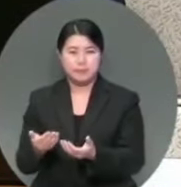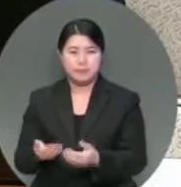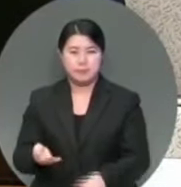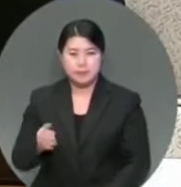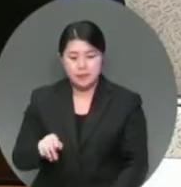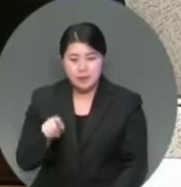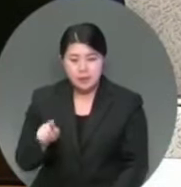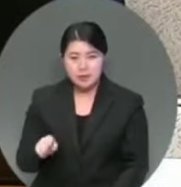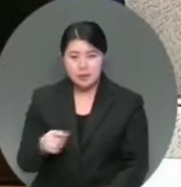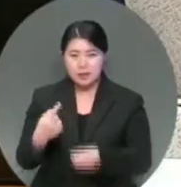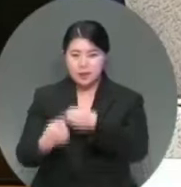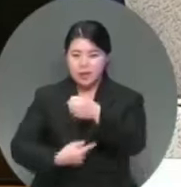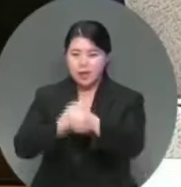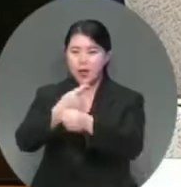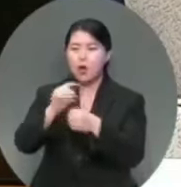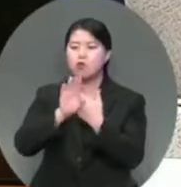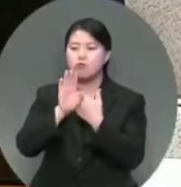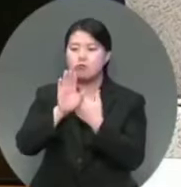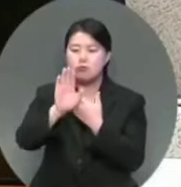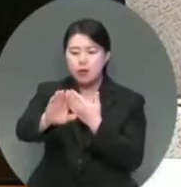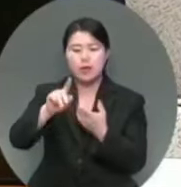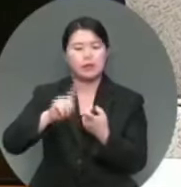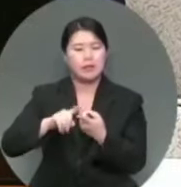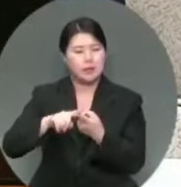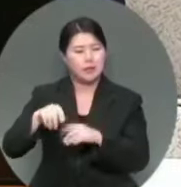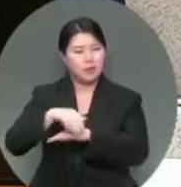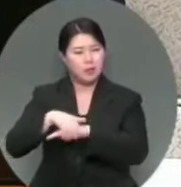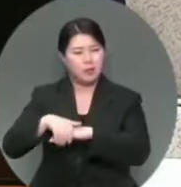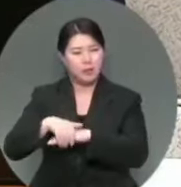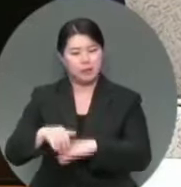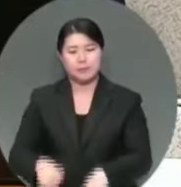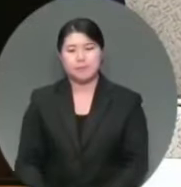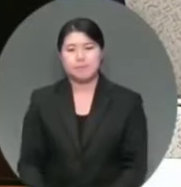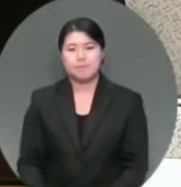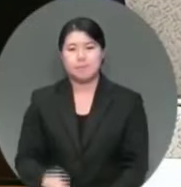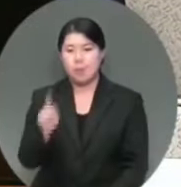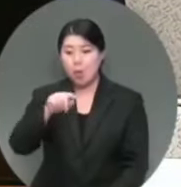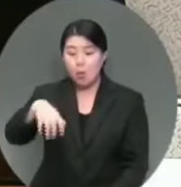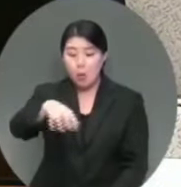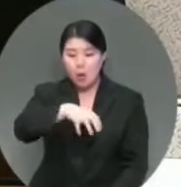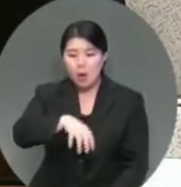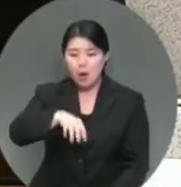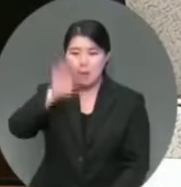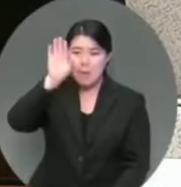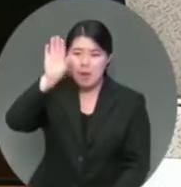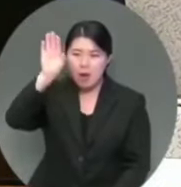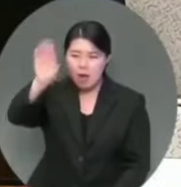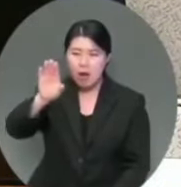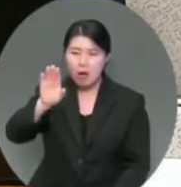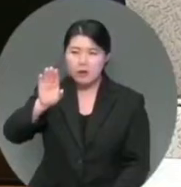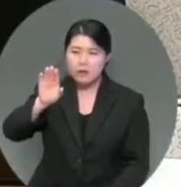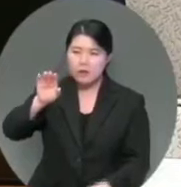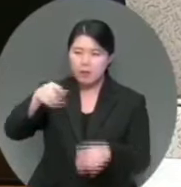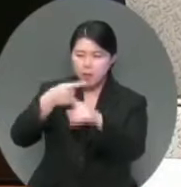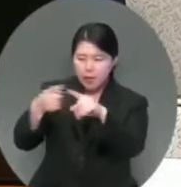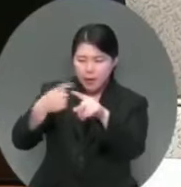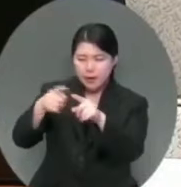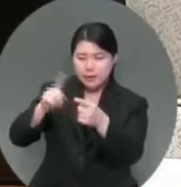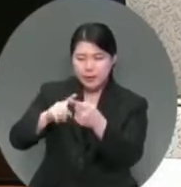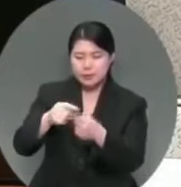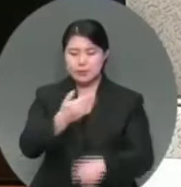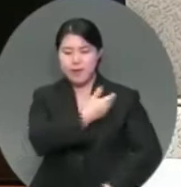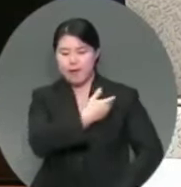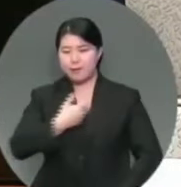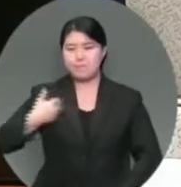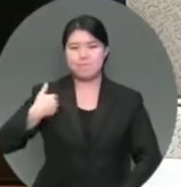1년 뒤에 전망에 관한 부분입니다. 사실은 어느 곳이든지 전망에 관해서 자신 있게 예단하고 또 그것을